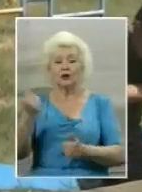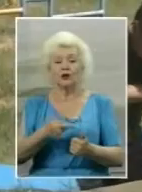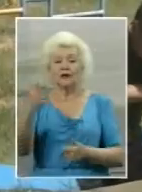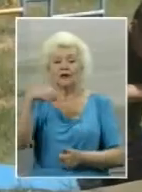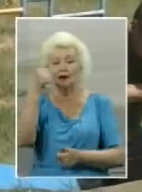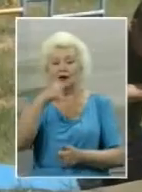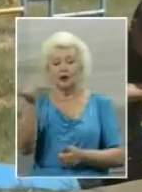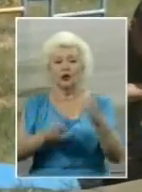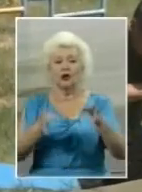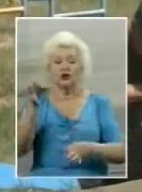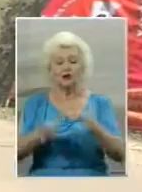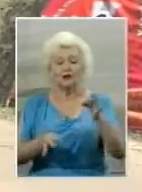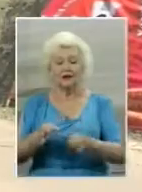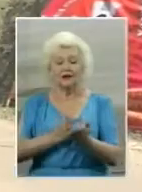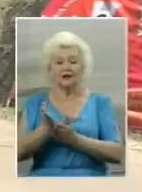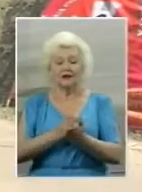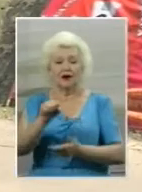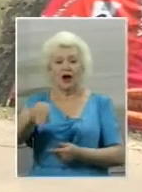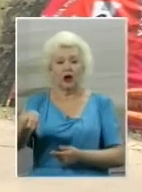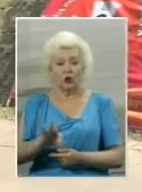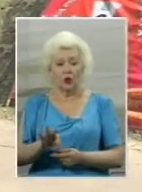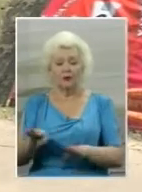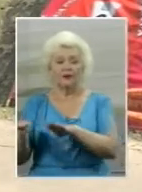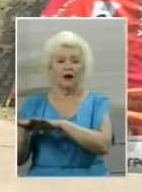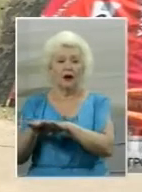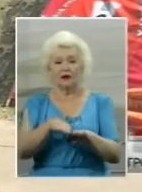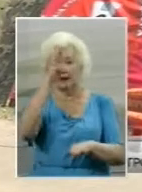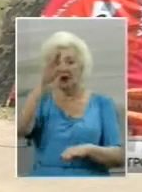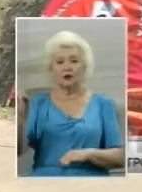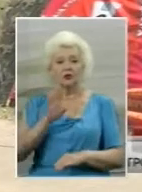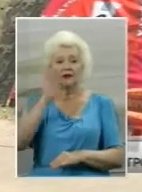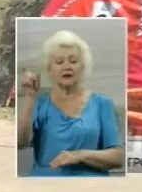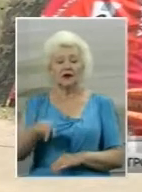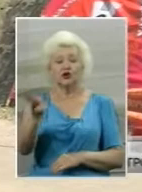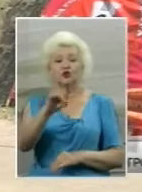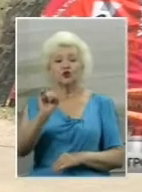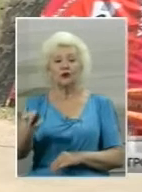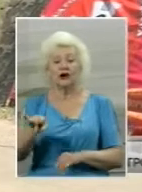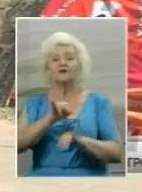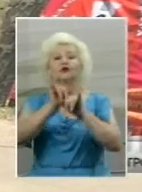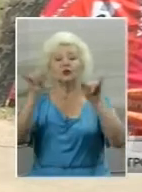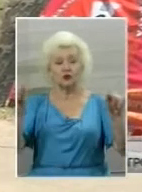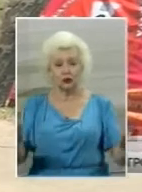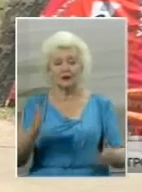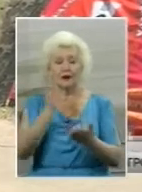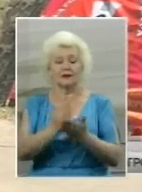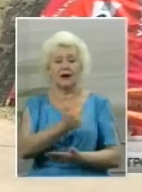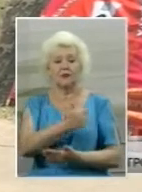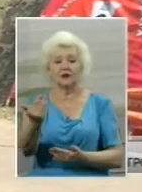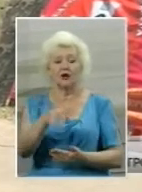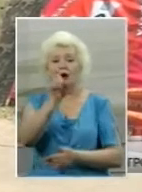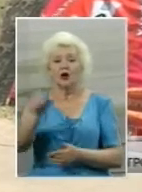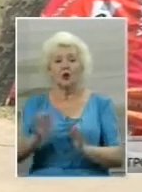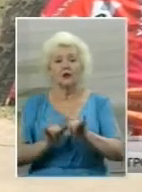судять ветерани атовці. Рівень хлопців та дівчат, журят, воно зростає. Тобто є бажання, люди